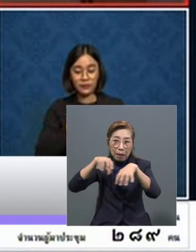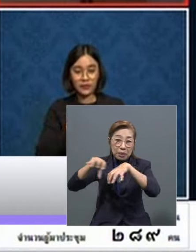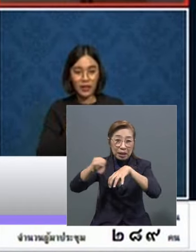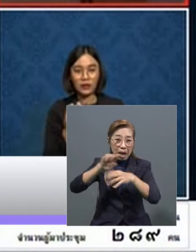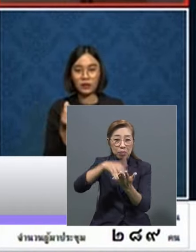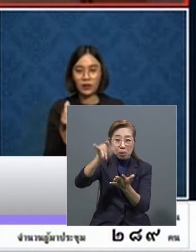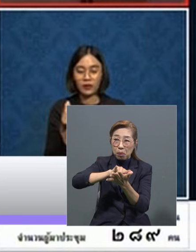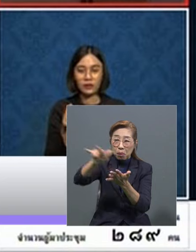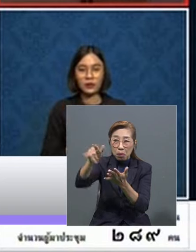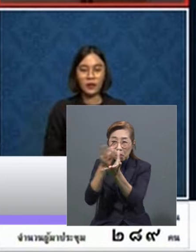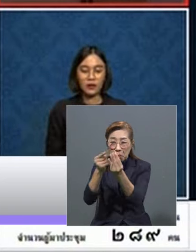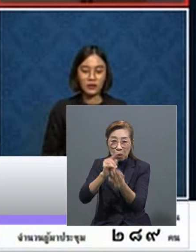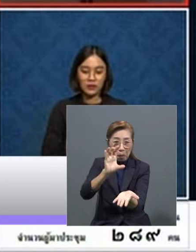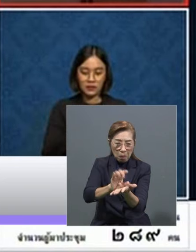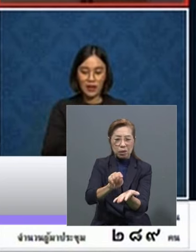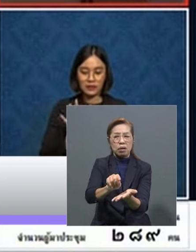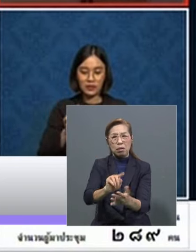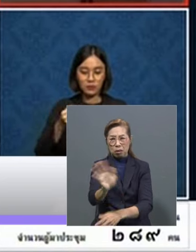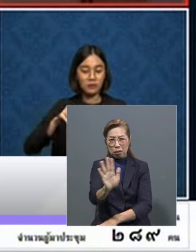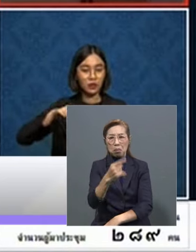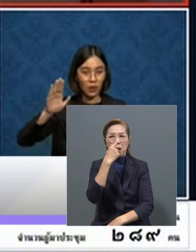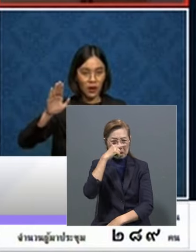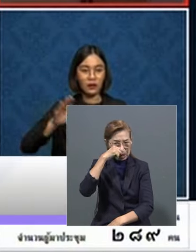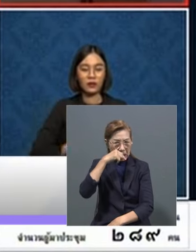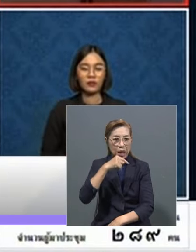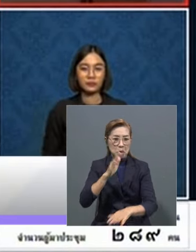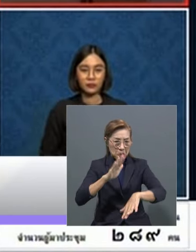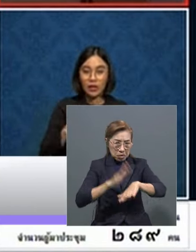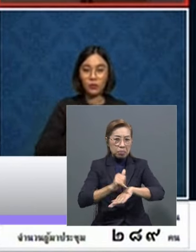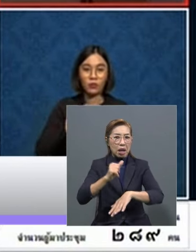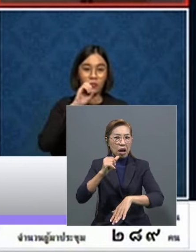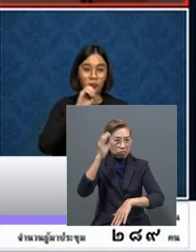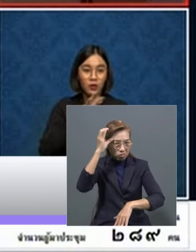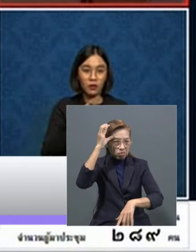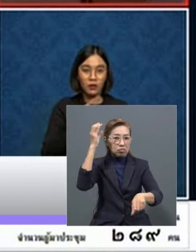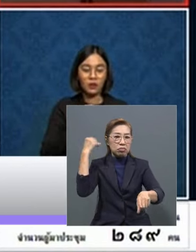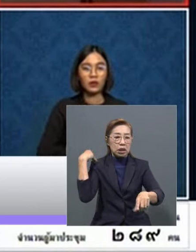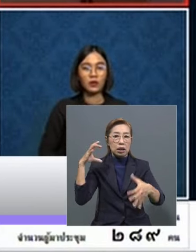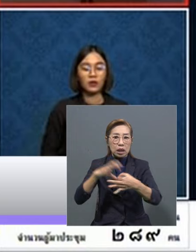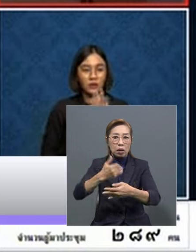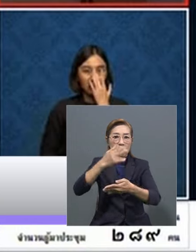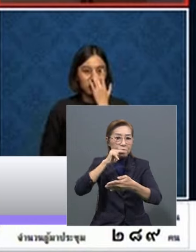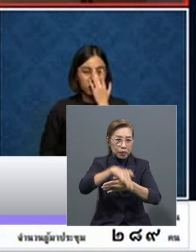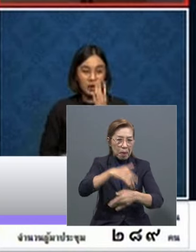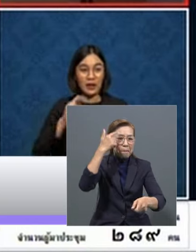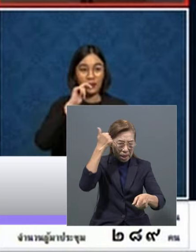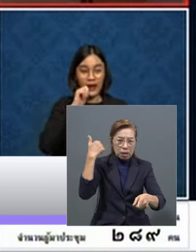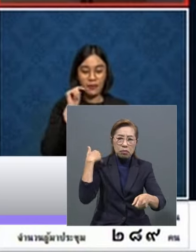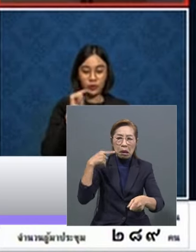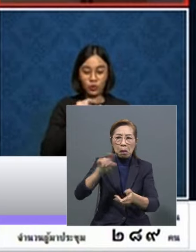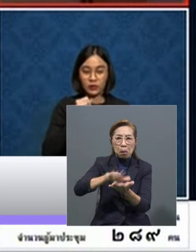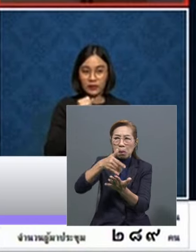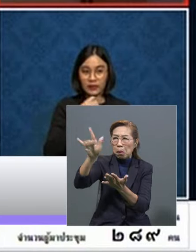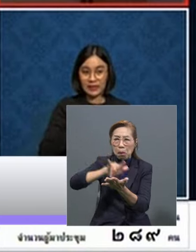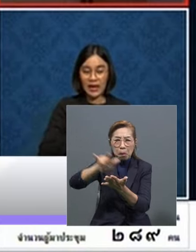ป็นเนื่องจากประเทศไทยมีบุคลากรที่มีความรู้ในเรื่องดังกล่าวอยู่แล้วโดยเฉพาะเรื่องการสร้างเขื่อนครับจึงเสนอให้มี